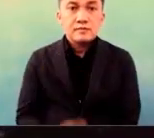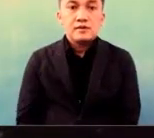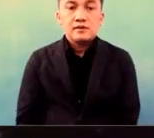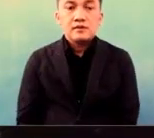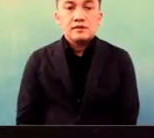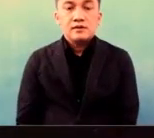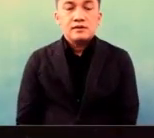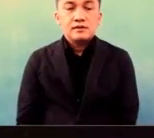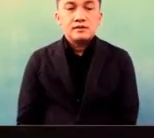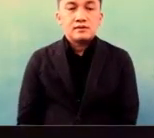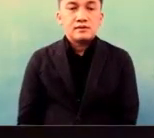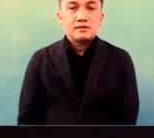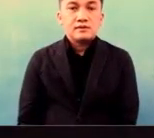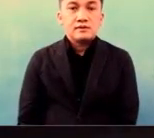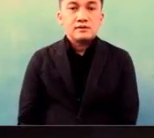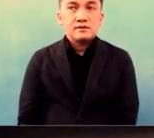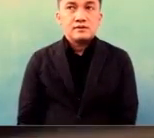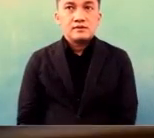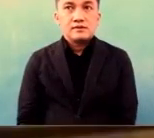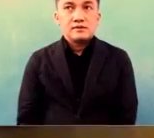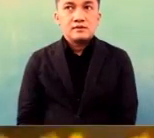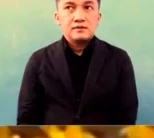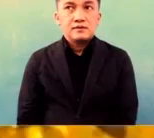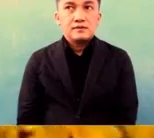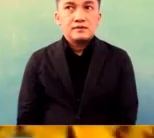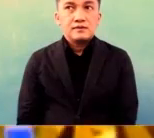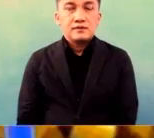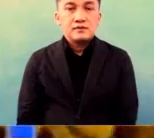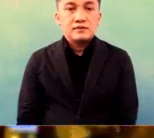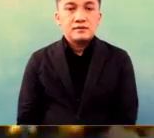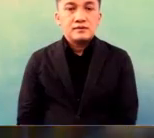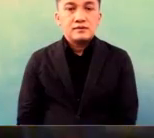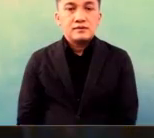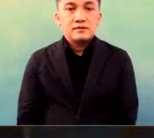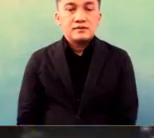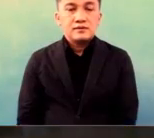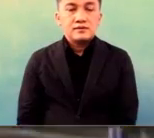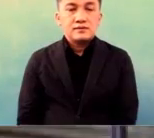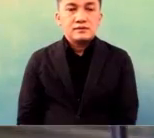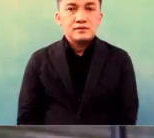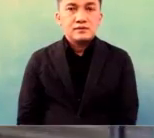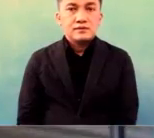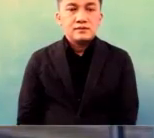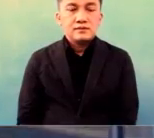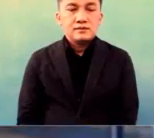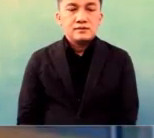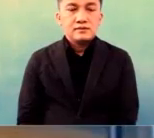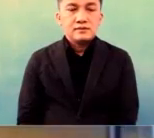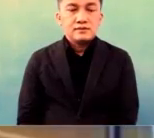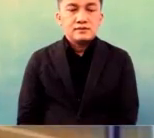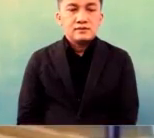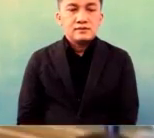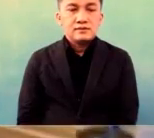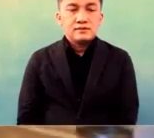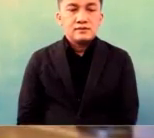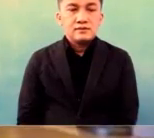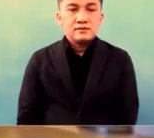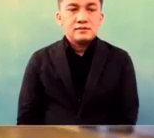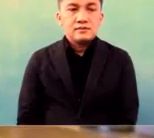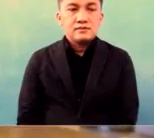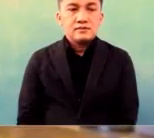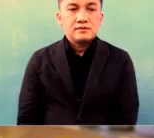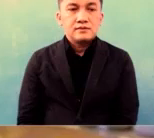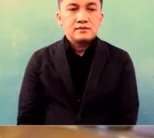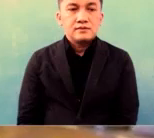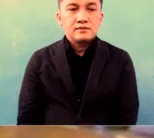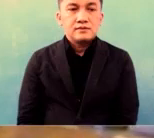mga sinehan na muling magbukas ngayong araw. Yan ay matapos ang halos 2 taon. Pero di gaya noon, may mga health protocol na dapat